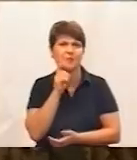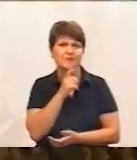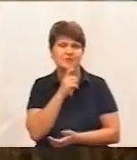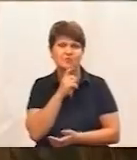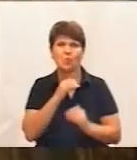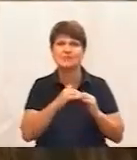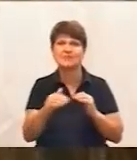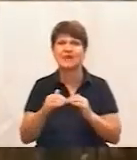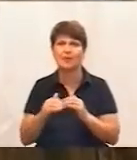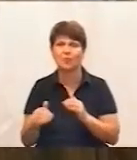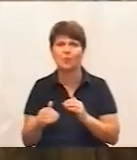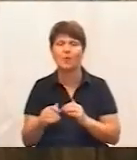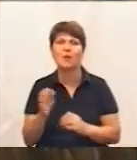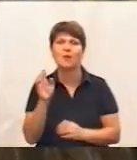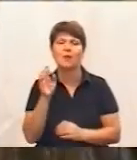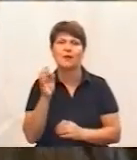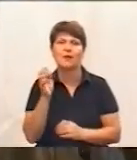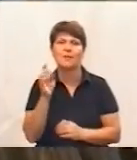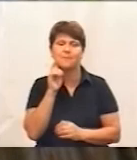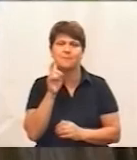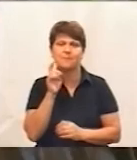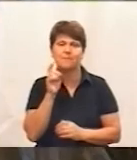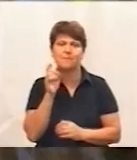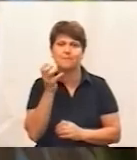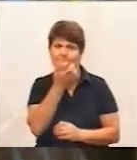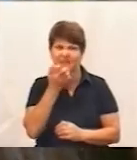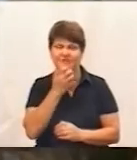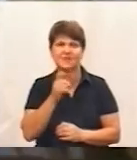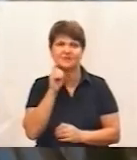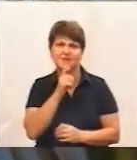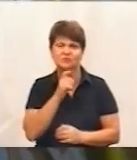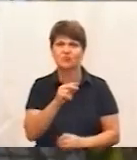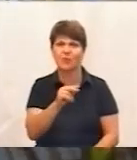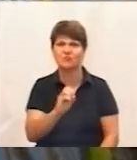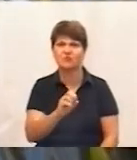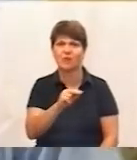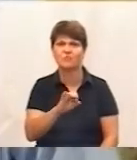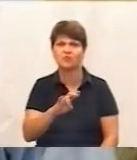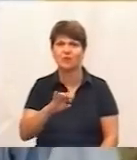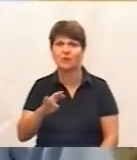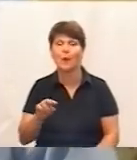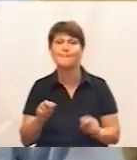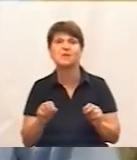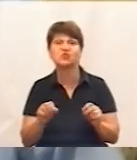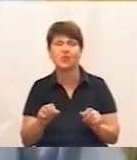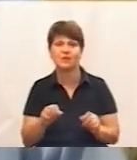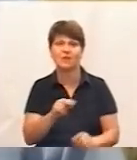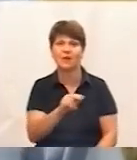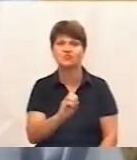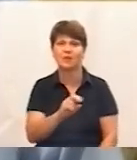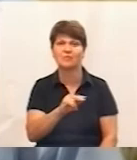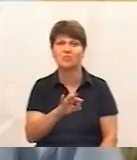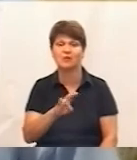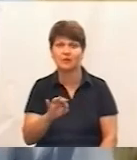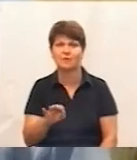степу, тобто південь Вінниччини, Чичільник, Ямпіль, оті всі райони, Пліщанка – це вже фактично там